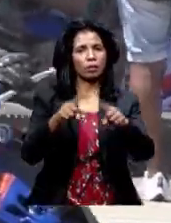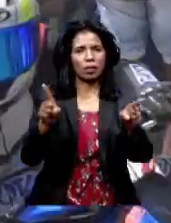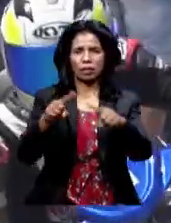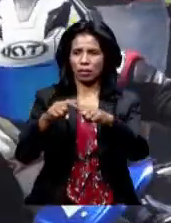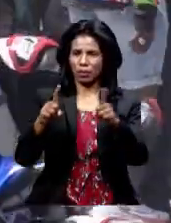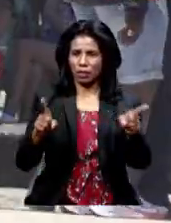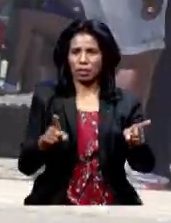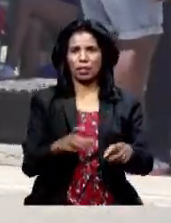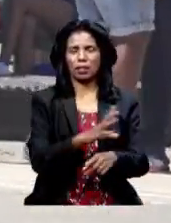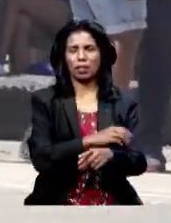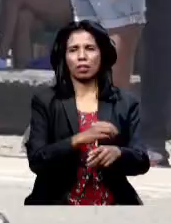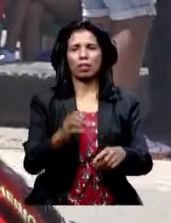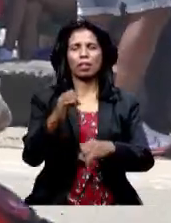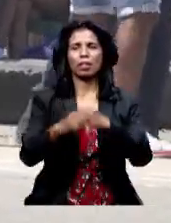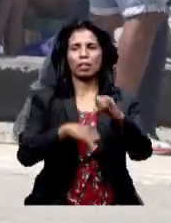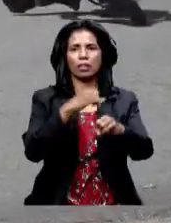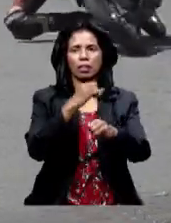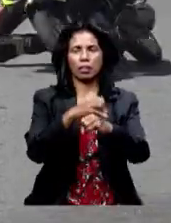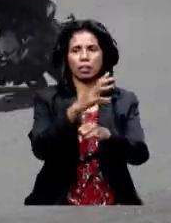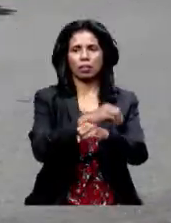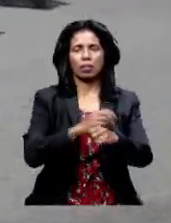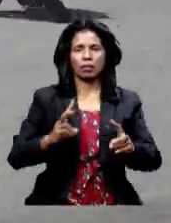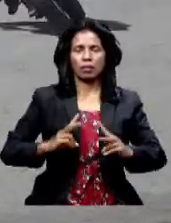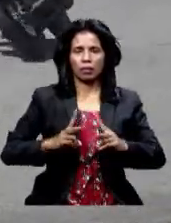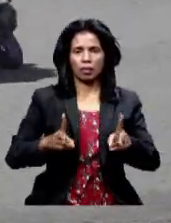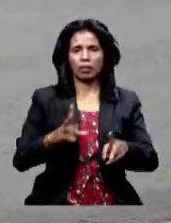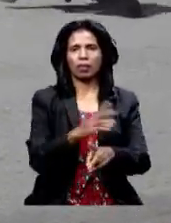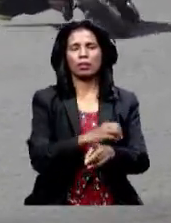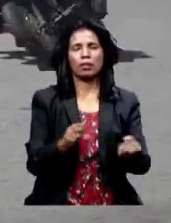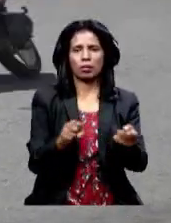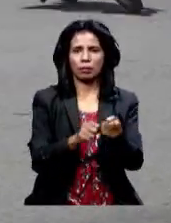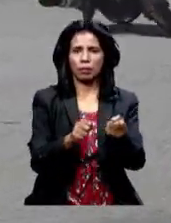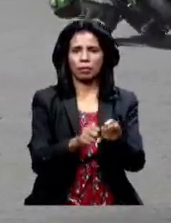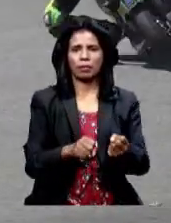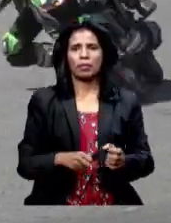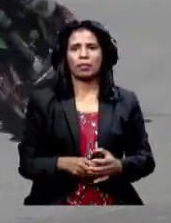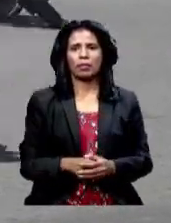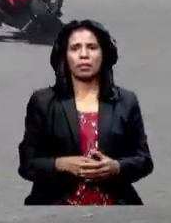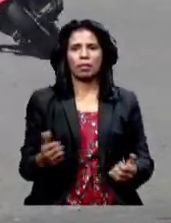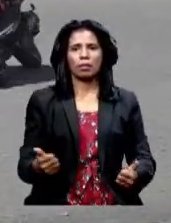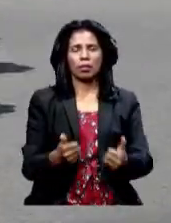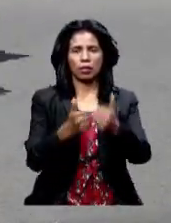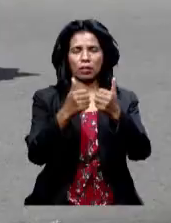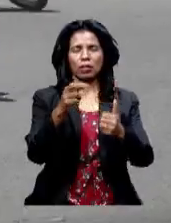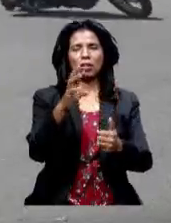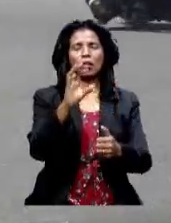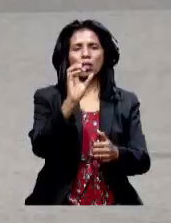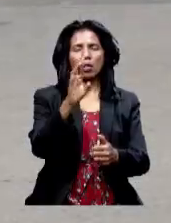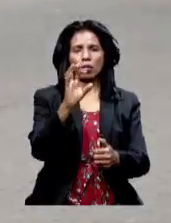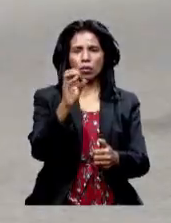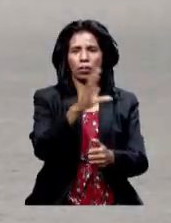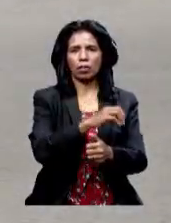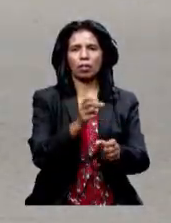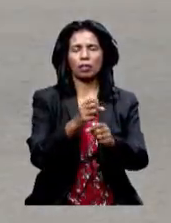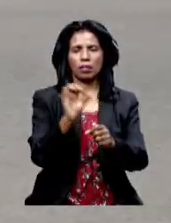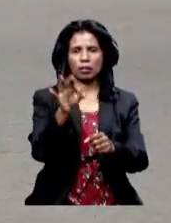supermotor, klase open international, no klase veteranus no sponsor. Enquanto evento kompetisyon road race ne hahu iha loron San Lu